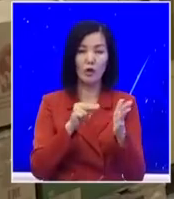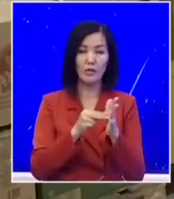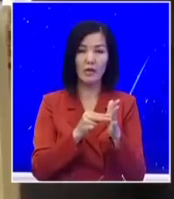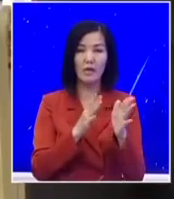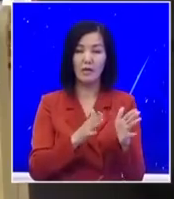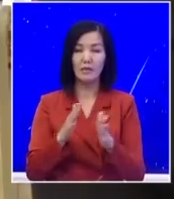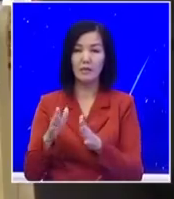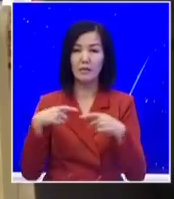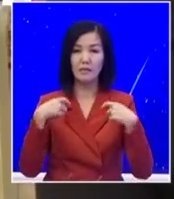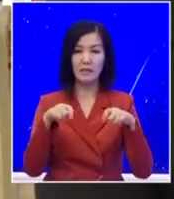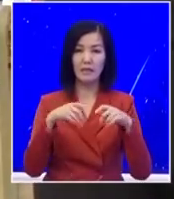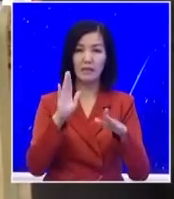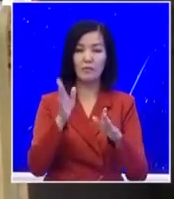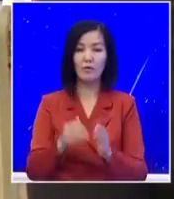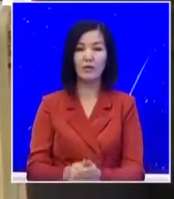шығады.